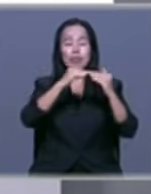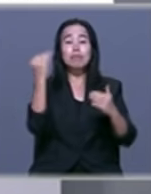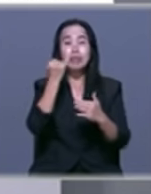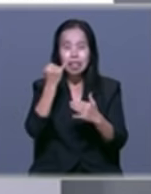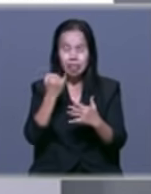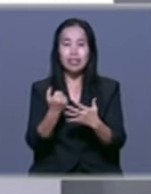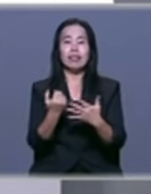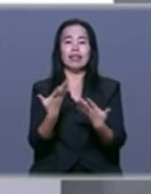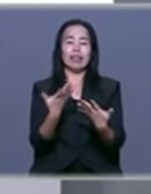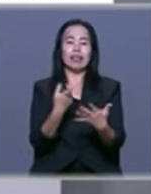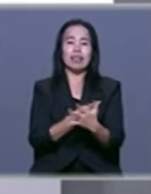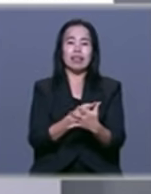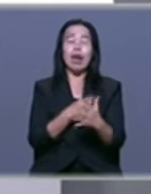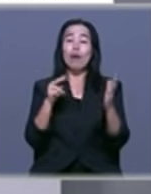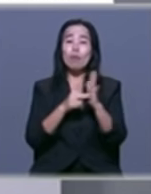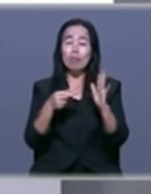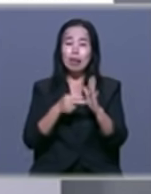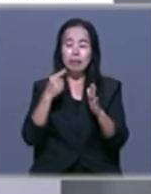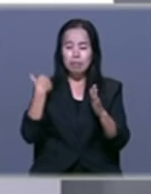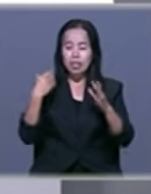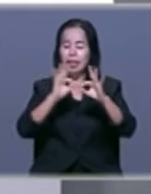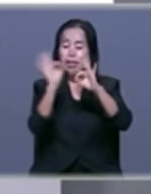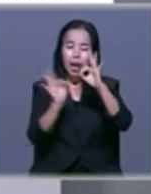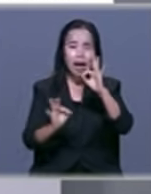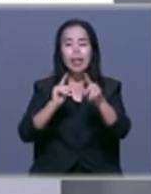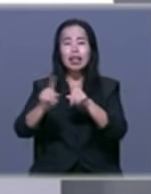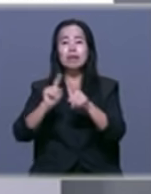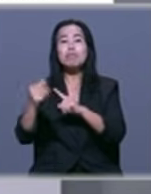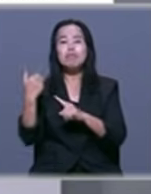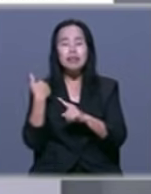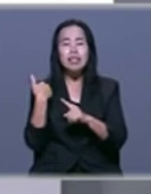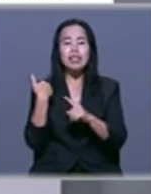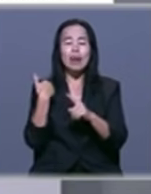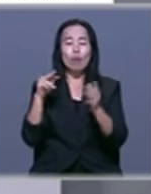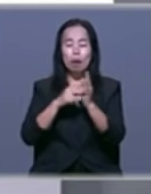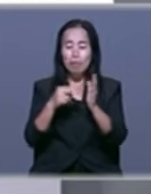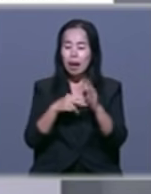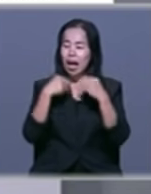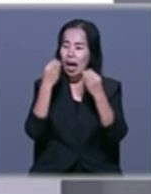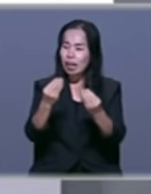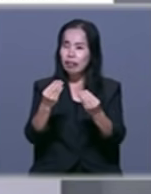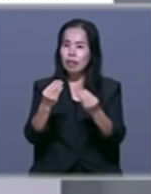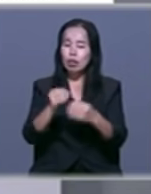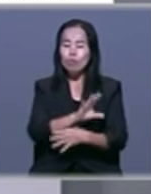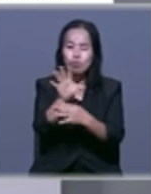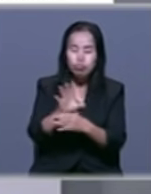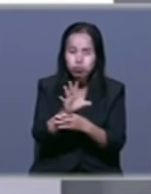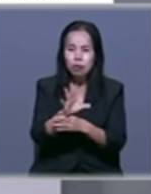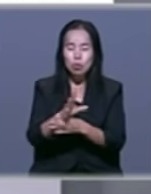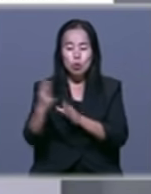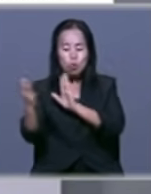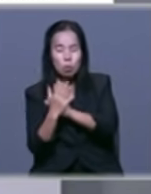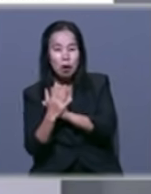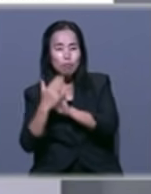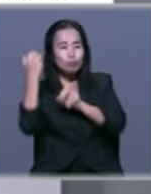มีอยู่ฮะนี่คือหมายถึงว่าที่มีเนื้อหาทำให้เกิดเป็นแบบ ก่อให้เกิดการล้มล้างการปกครองในระบ